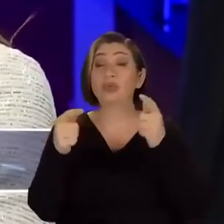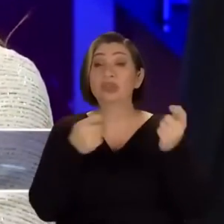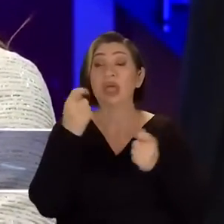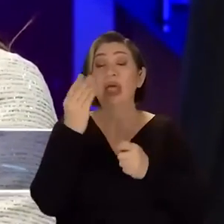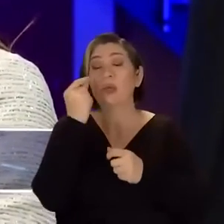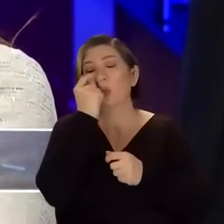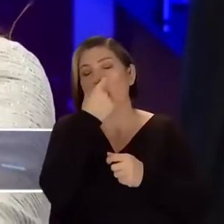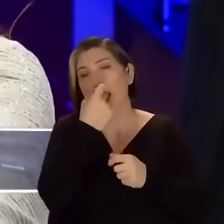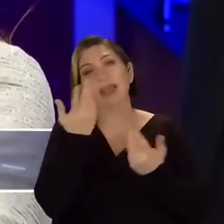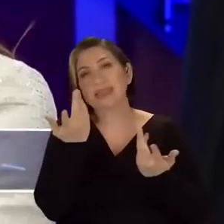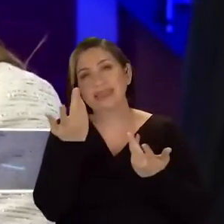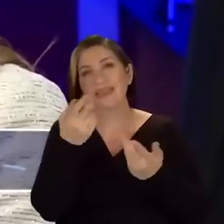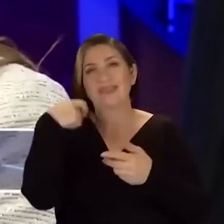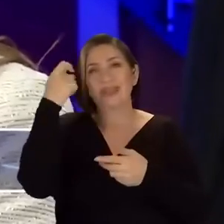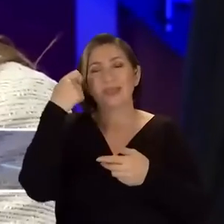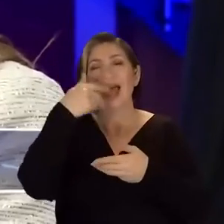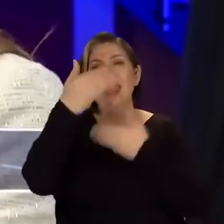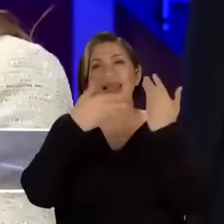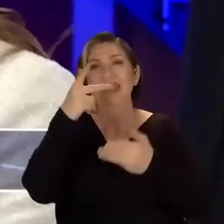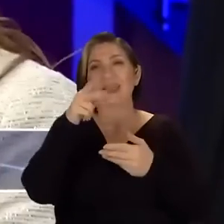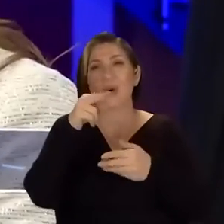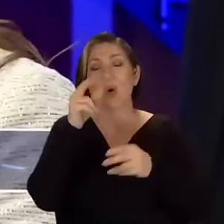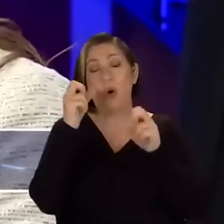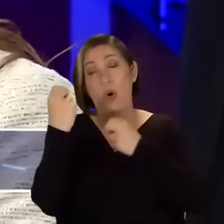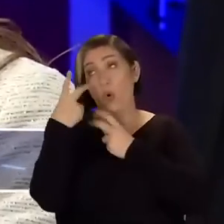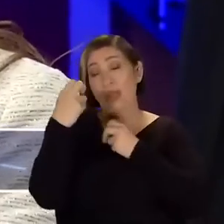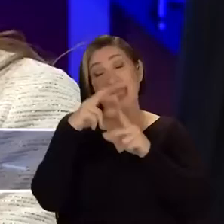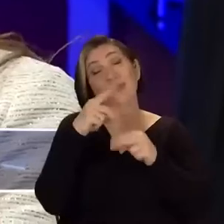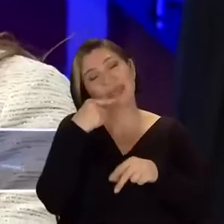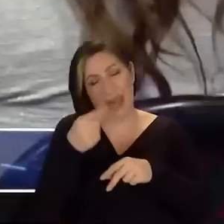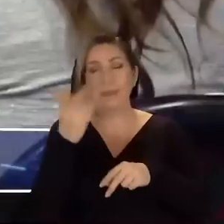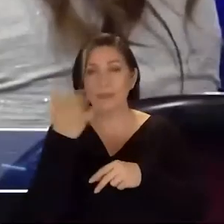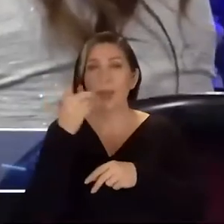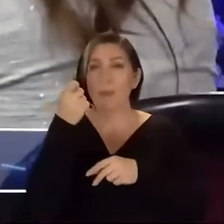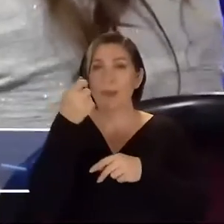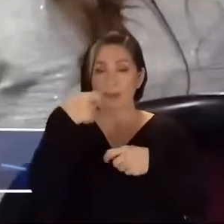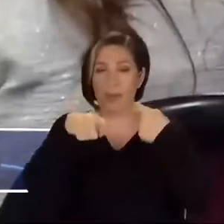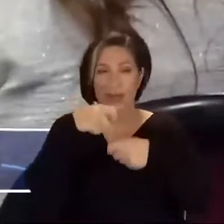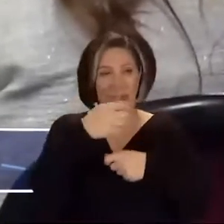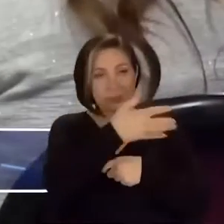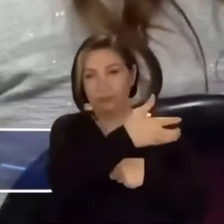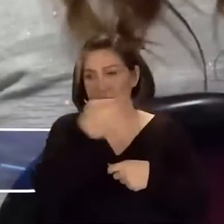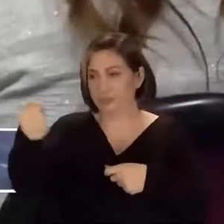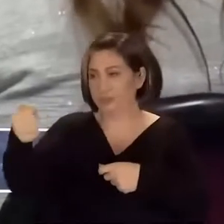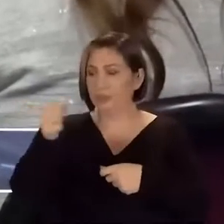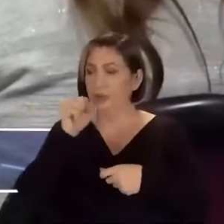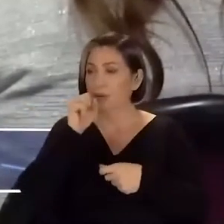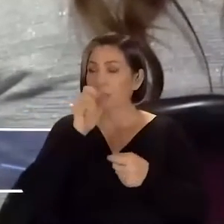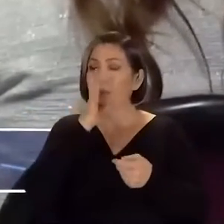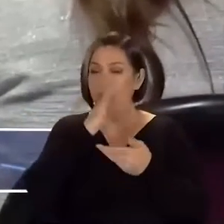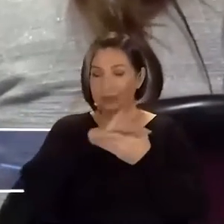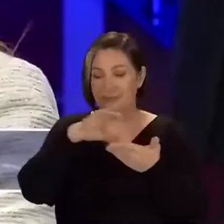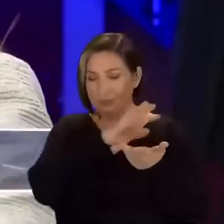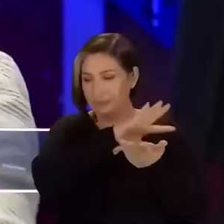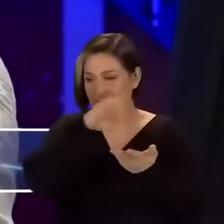en kolay yöntem nasıldı? İşte filmlerin anlattığı gibi, öğrettiği gibi bize diyelim. Para bankadan çıkar, kağıda